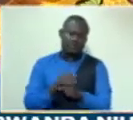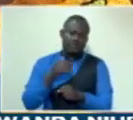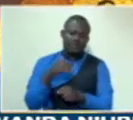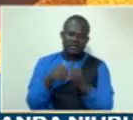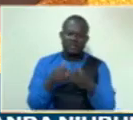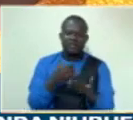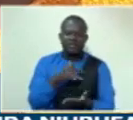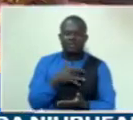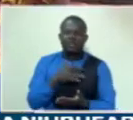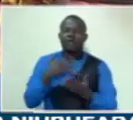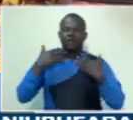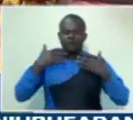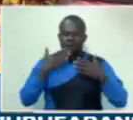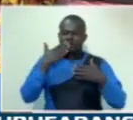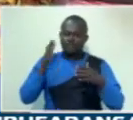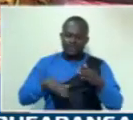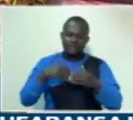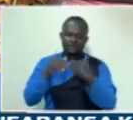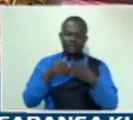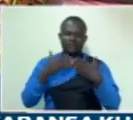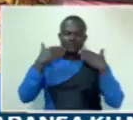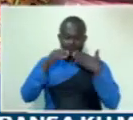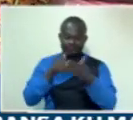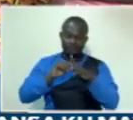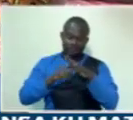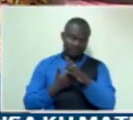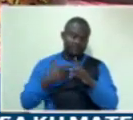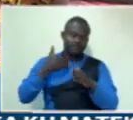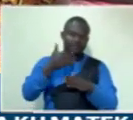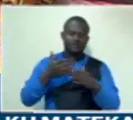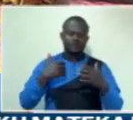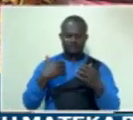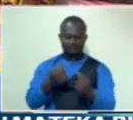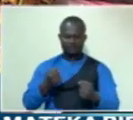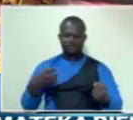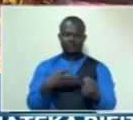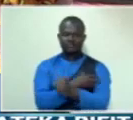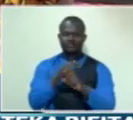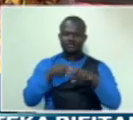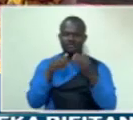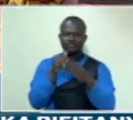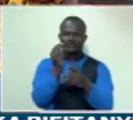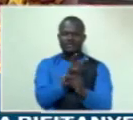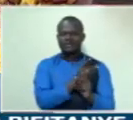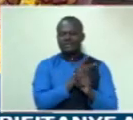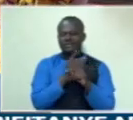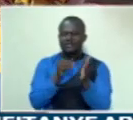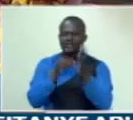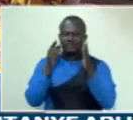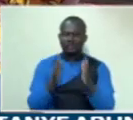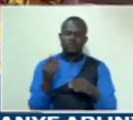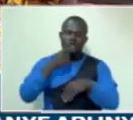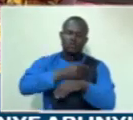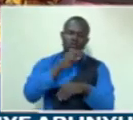nkumva ndabura n'umwuka nyuma umwuka nza kuvaho ntangira kugenda afata imbaraga bitewe n'uko nari nitaweho n'abaganga ku munsi